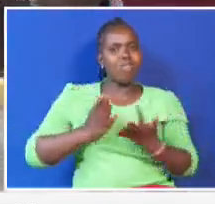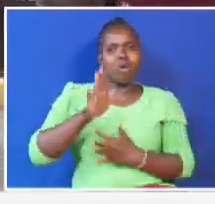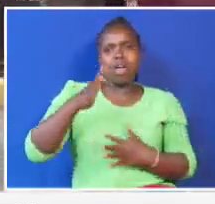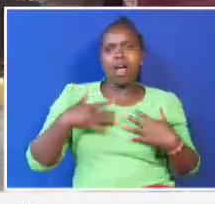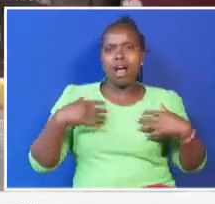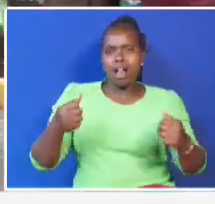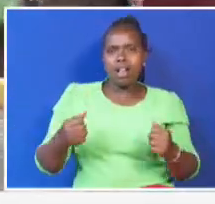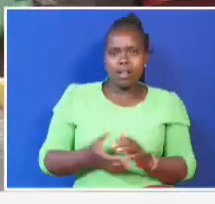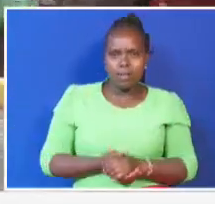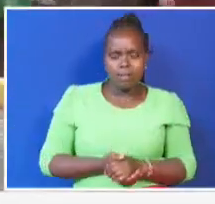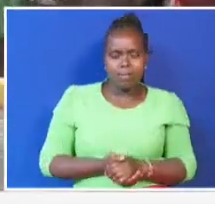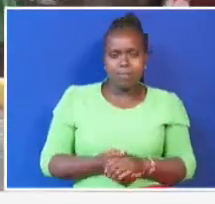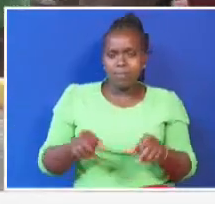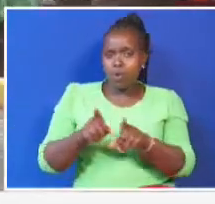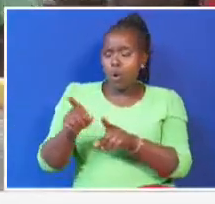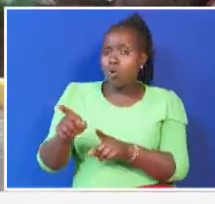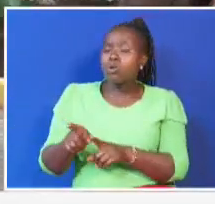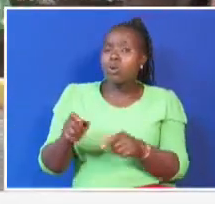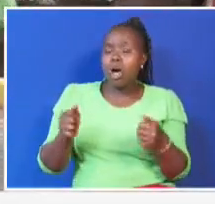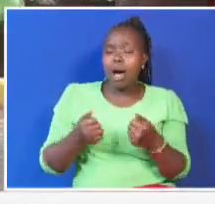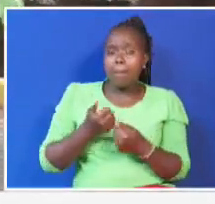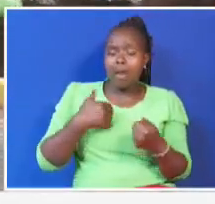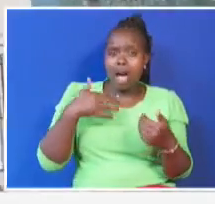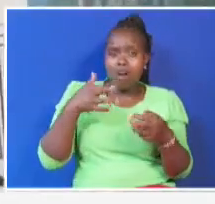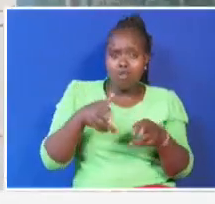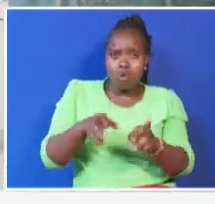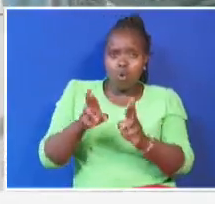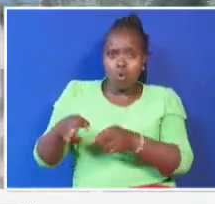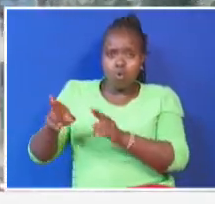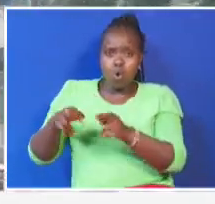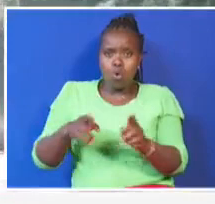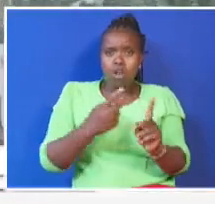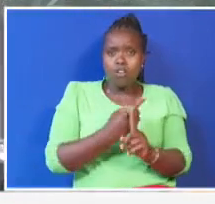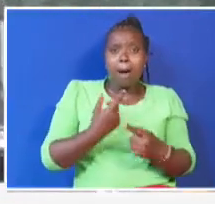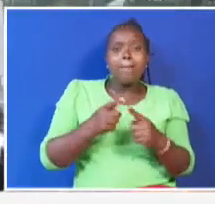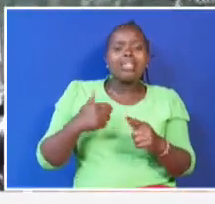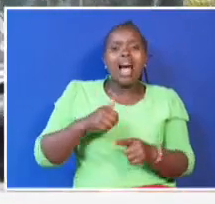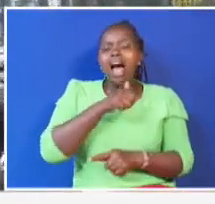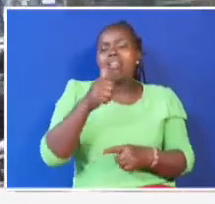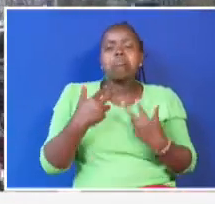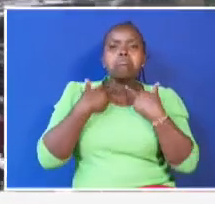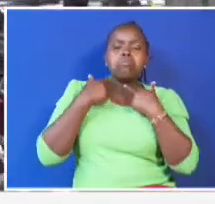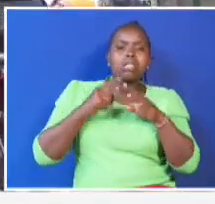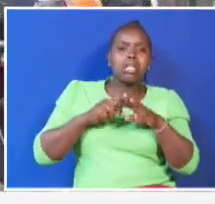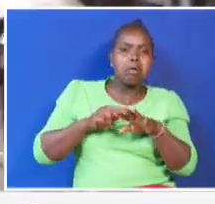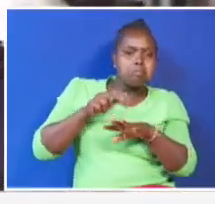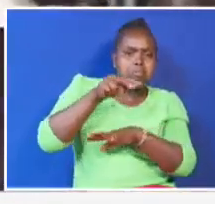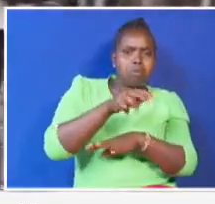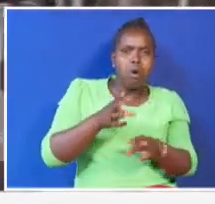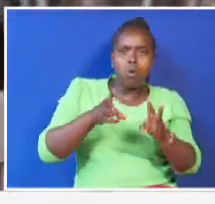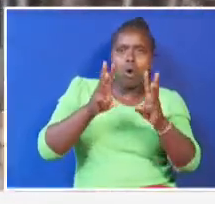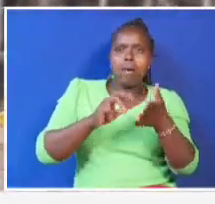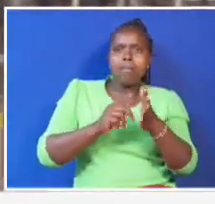zao. Hata hivyo, licha kuwepo kwa njia hizi, wapo wengine wanaovutana kuvuka barabara zinazotumika na magari na